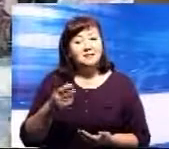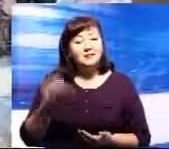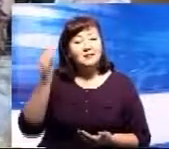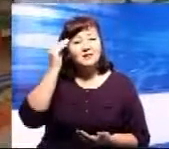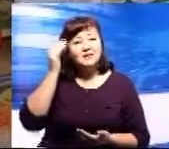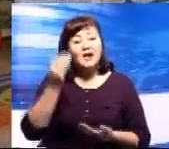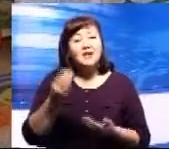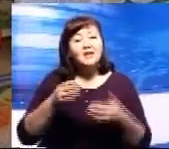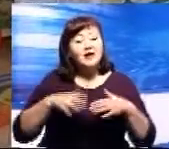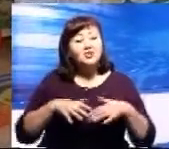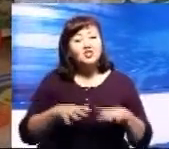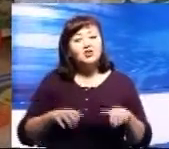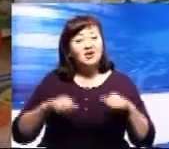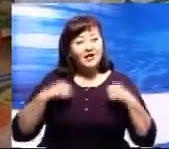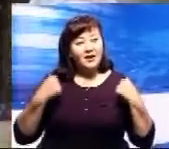костюмы.